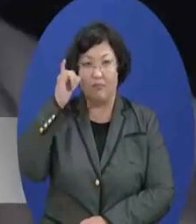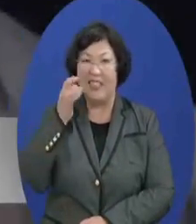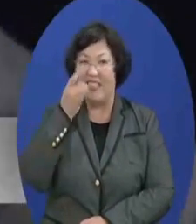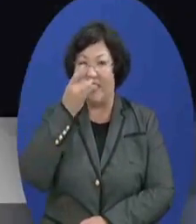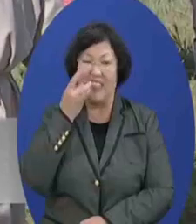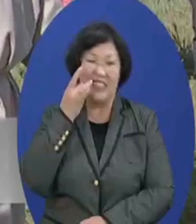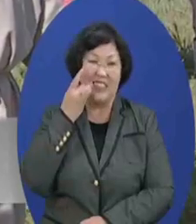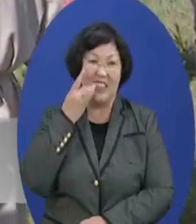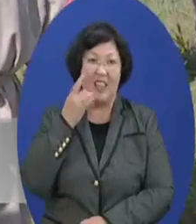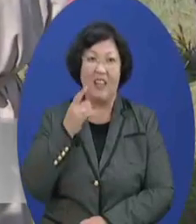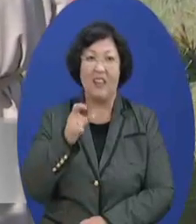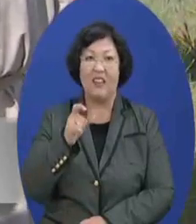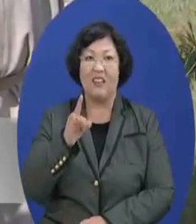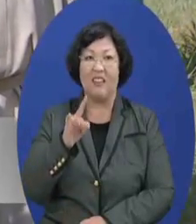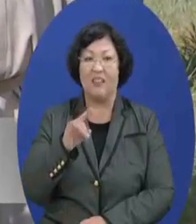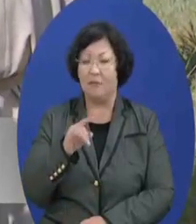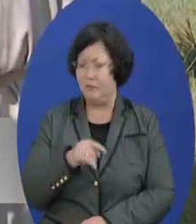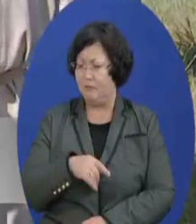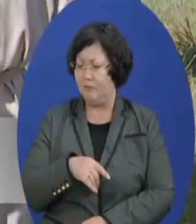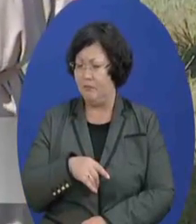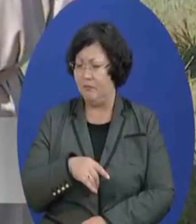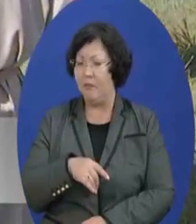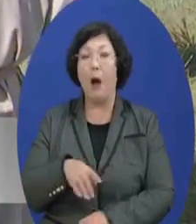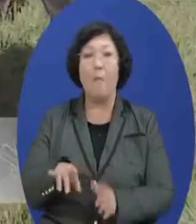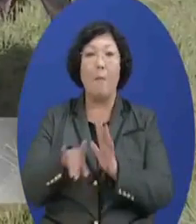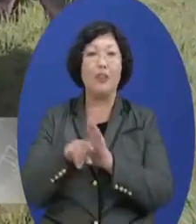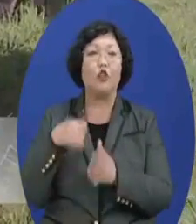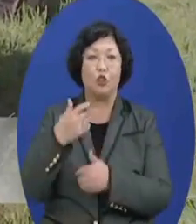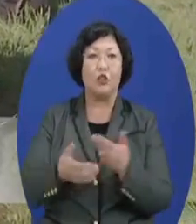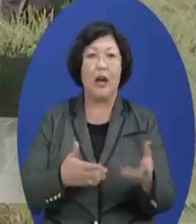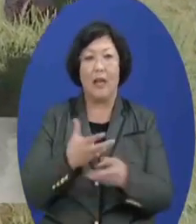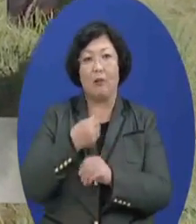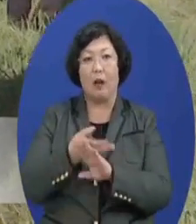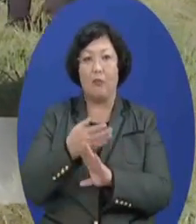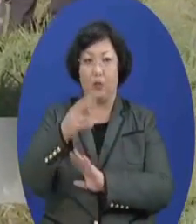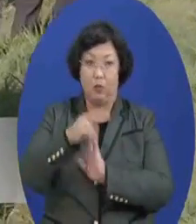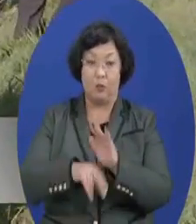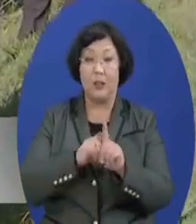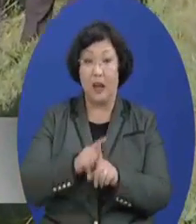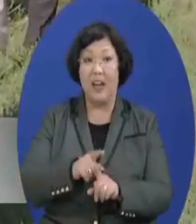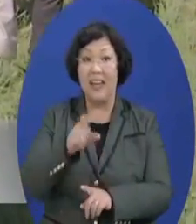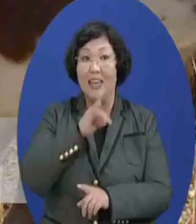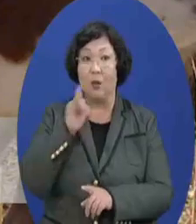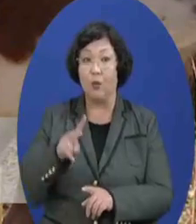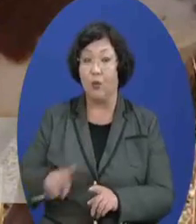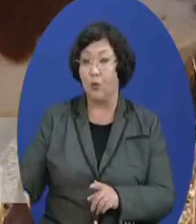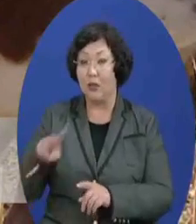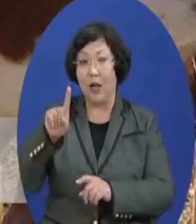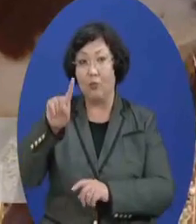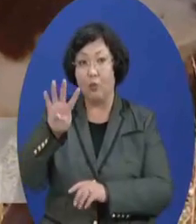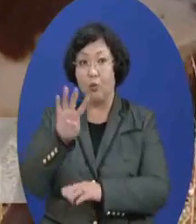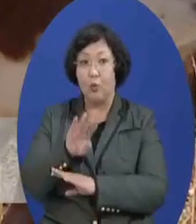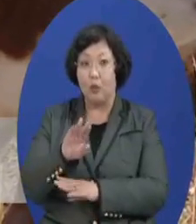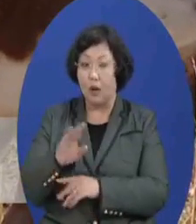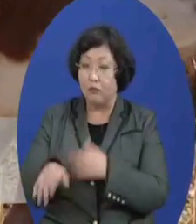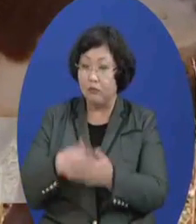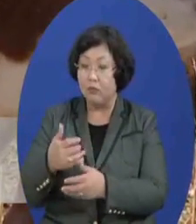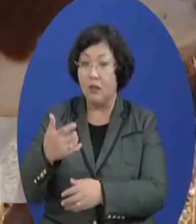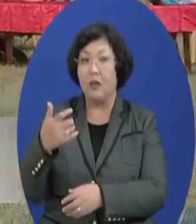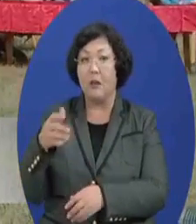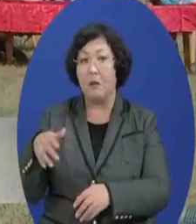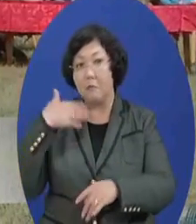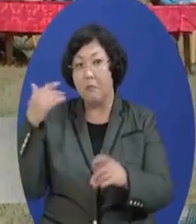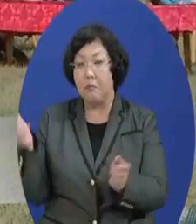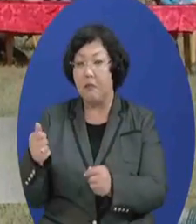нөхцөлтэйгээр өгч байна. Эдгээр малыг халдвар хамгааллын дэглэмийг барьж эрүүл бүсэд 14 хоногийн хугацаанд бэлчээрлүүлж вакцинд